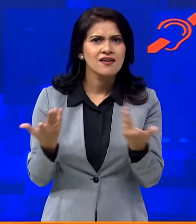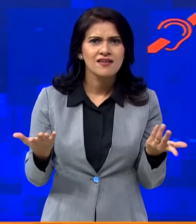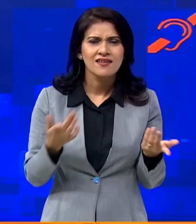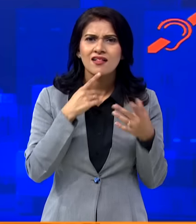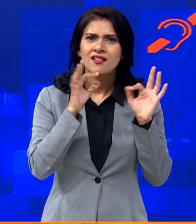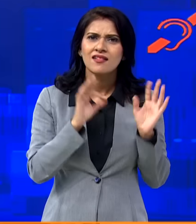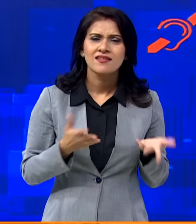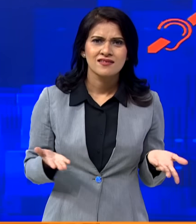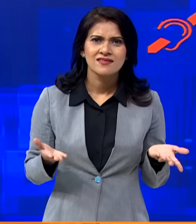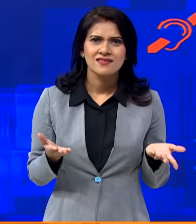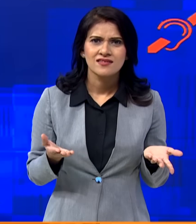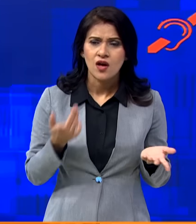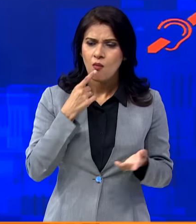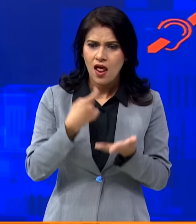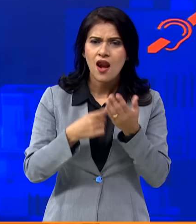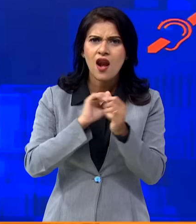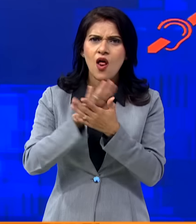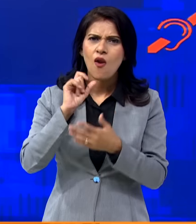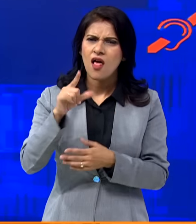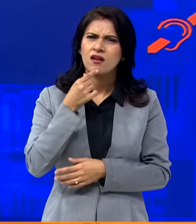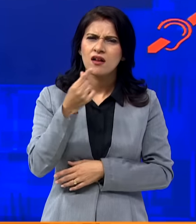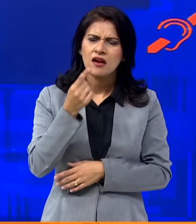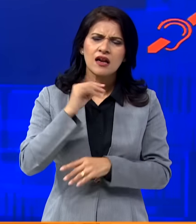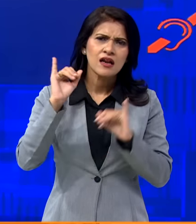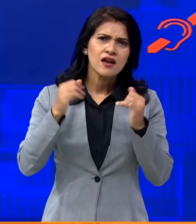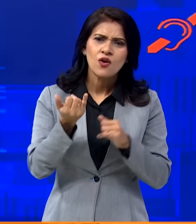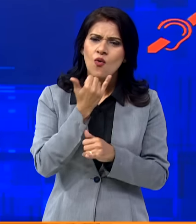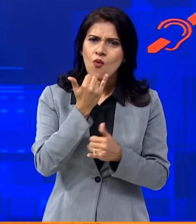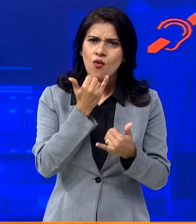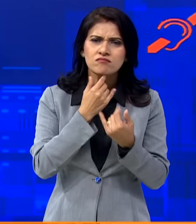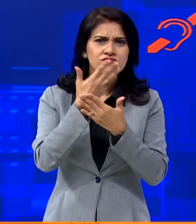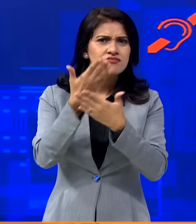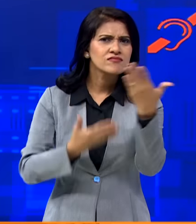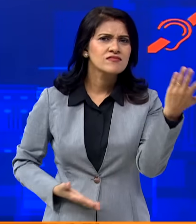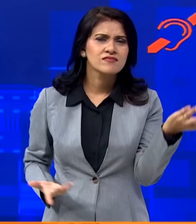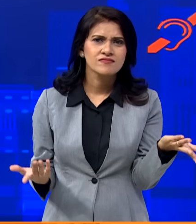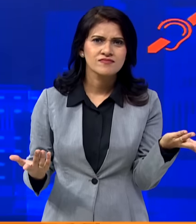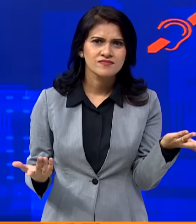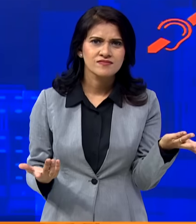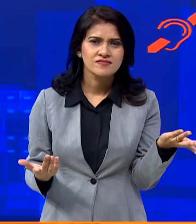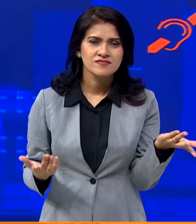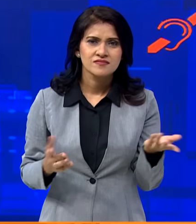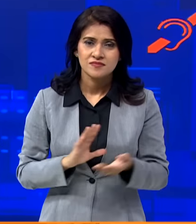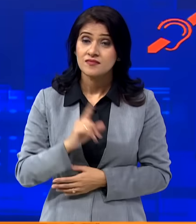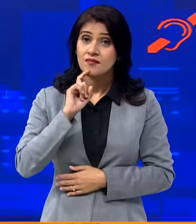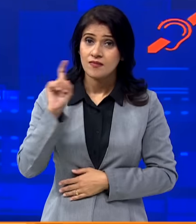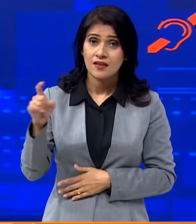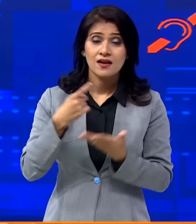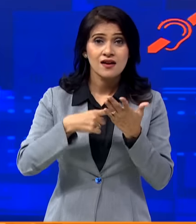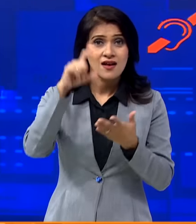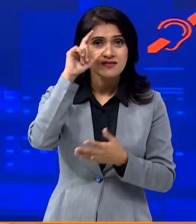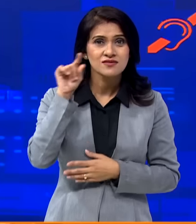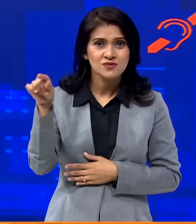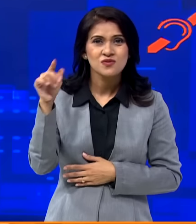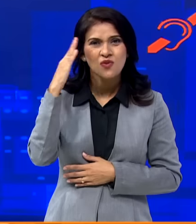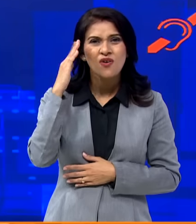कहा बुलाओ ना उन्हे उन्हें बुलाओ यहां मगर मुझे लगता है मुझे लगता है रजत जी आप भी हम जैसे